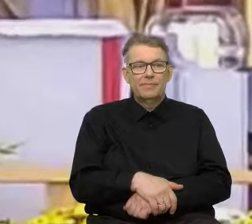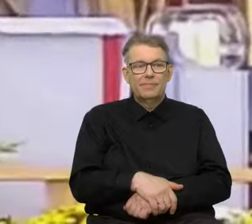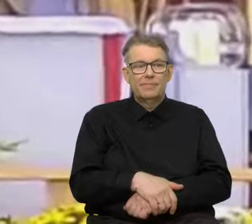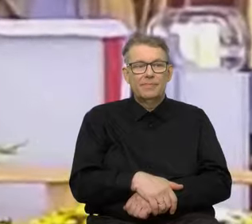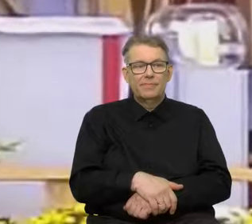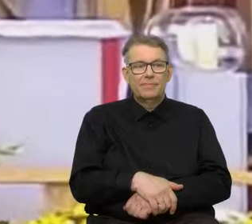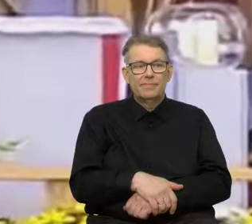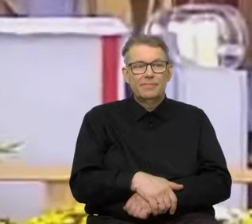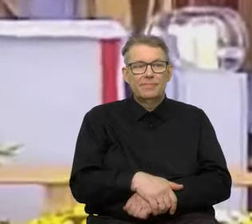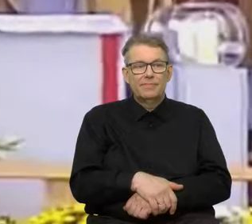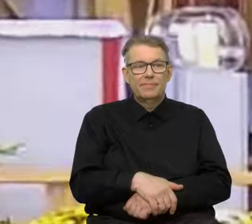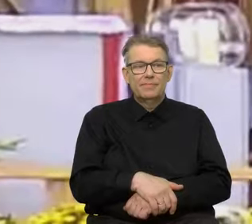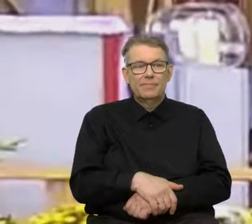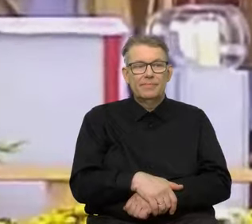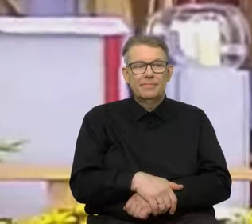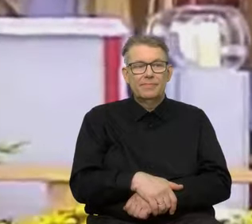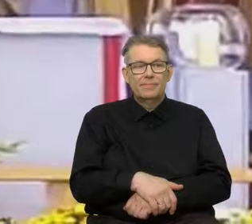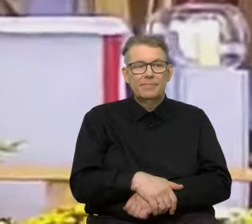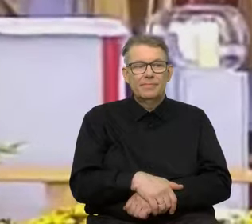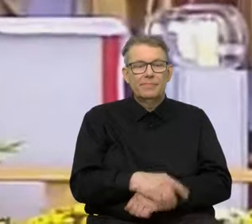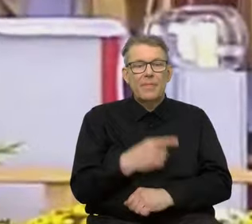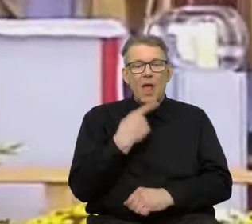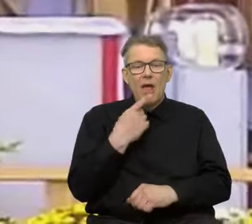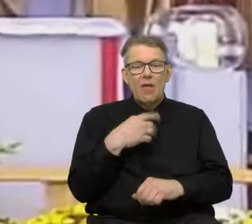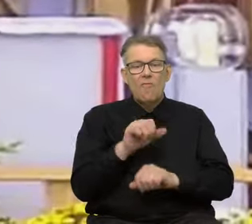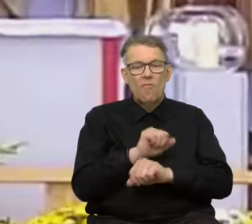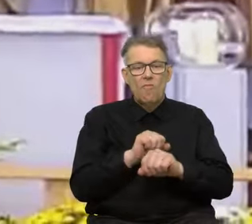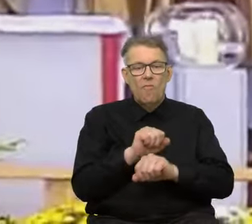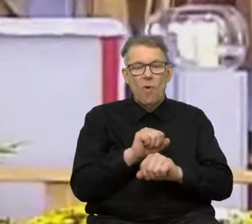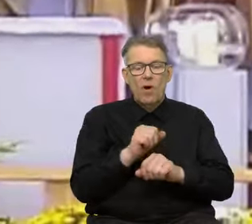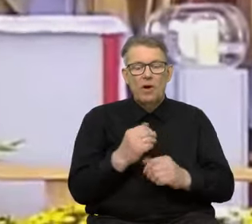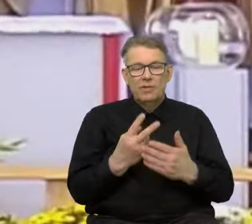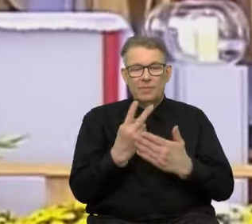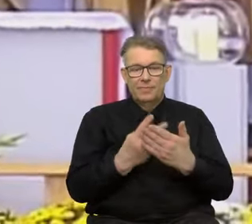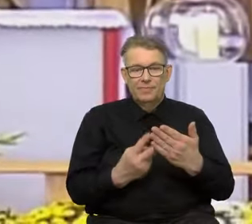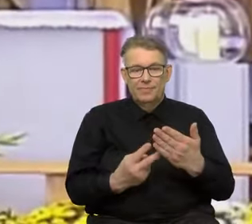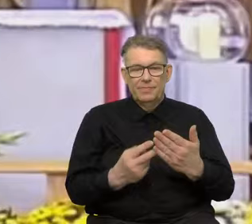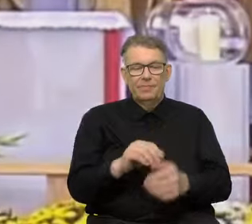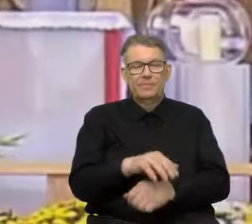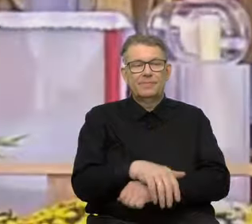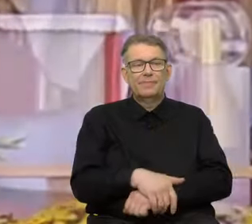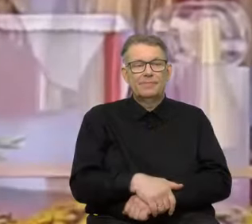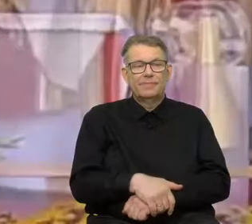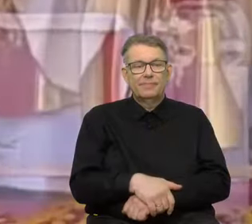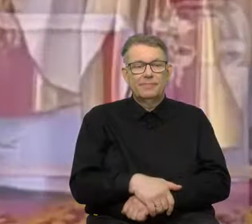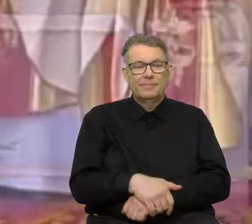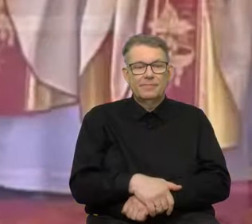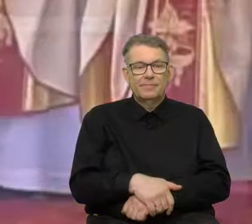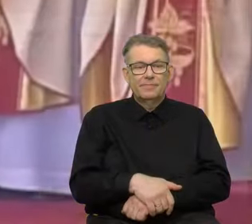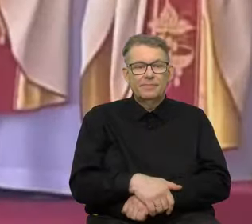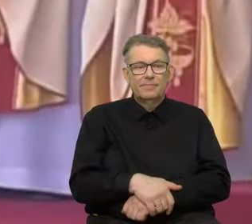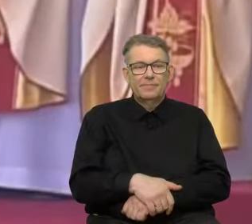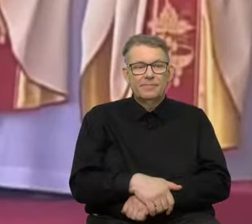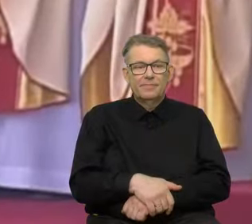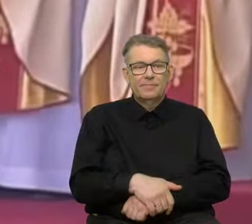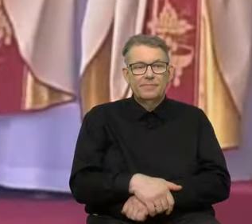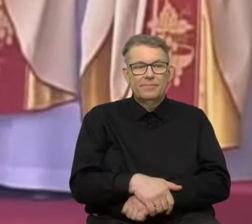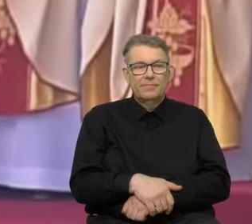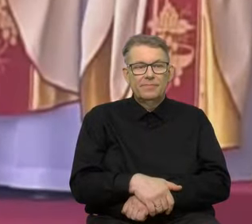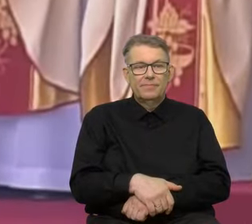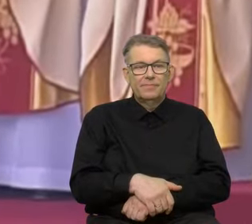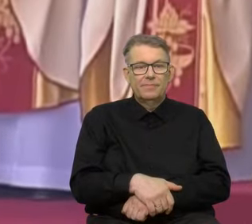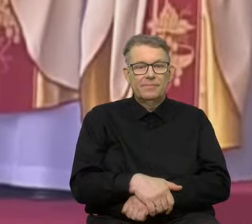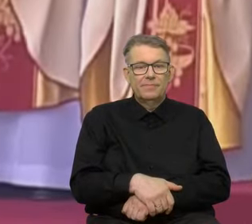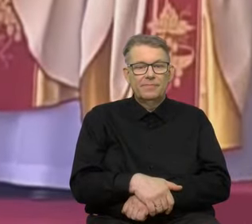facultatem facimus, ut venerabilis servus Dei Michael